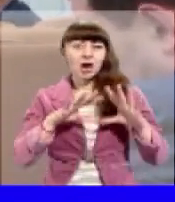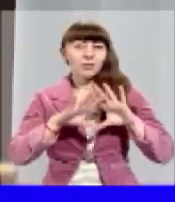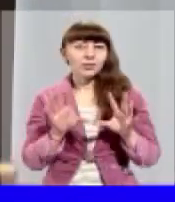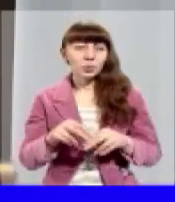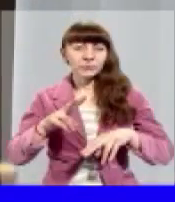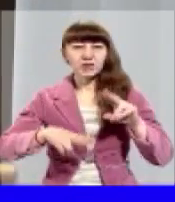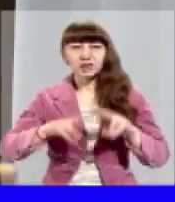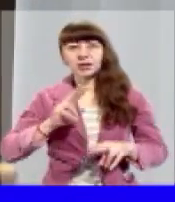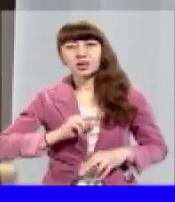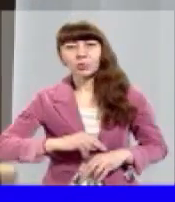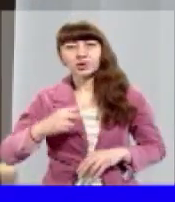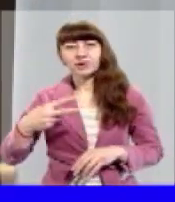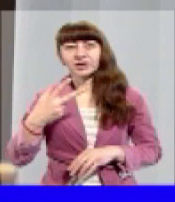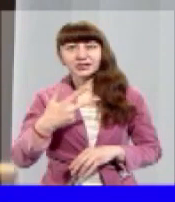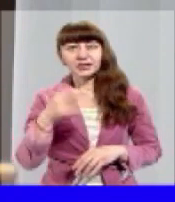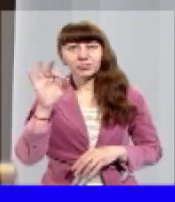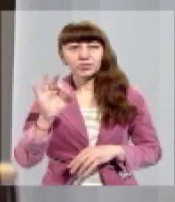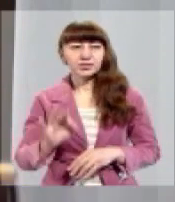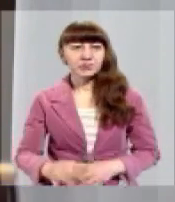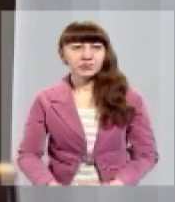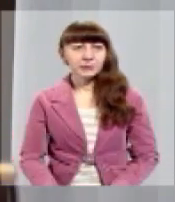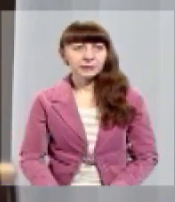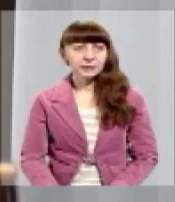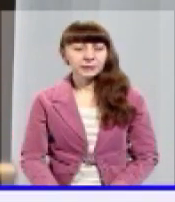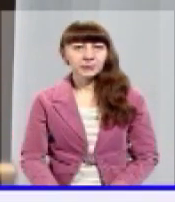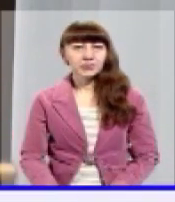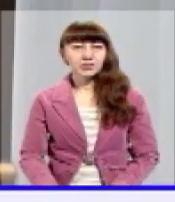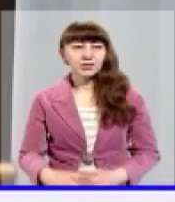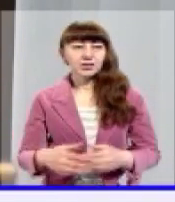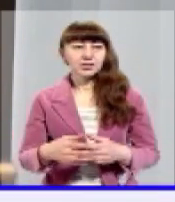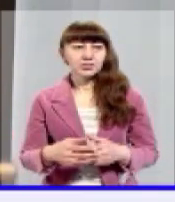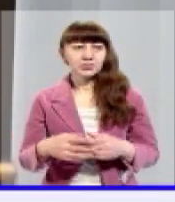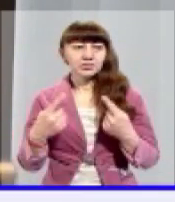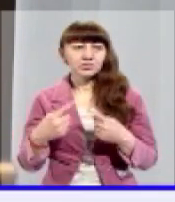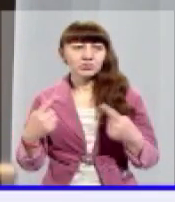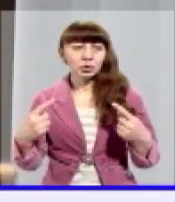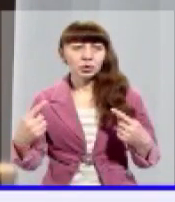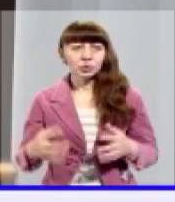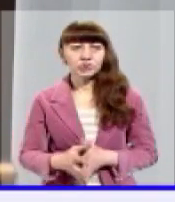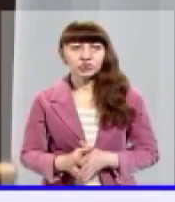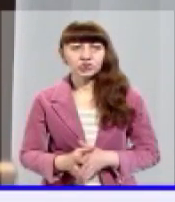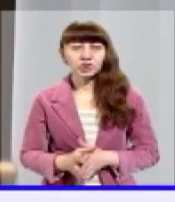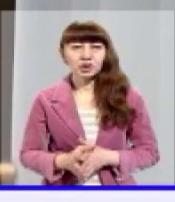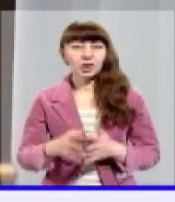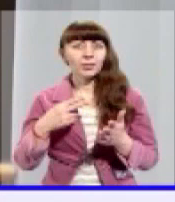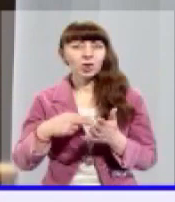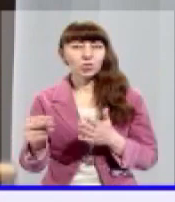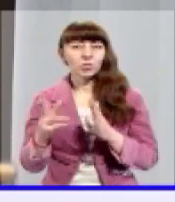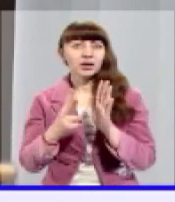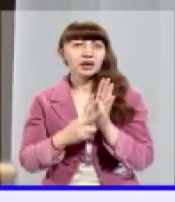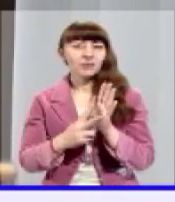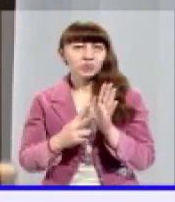артқан. Көтерме сауда 8, тұрғын үйді пайдалануға енгізу 5-7,